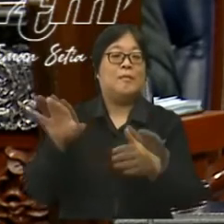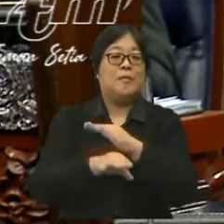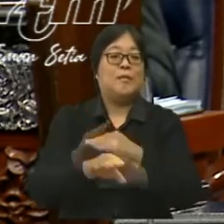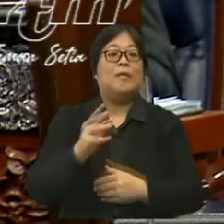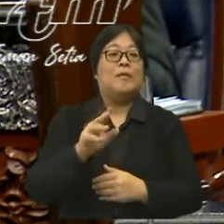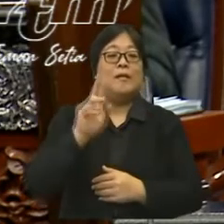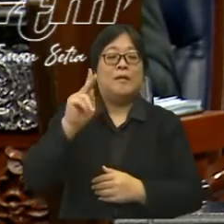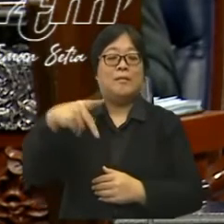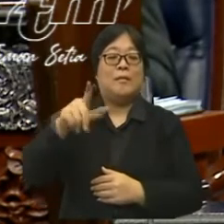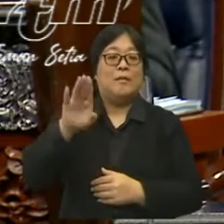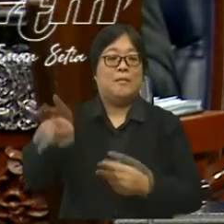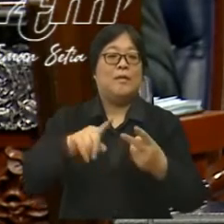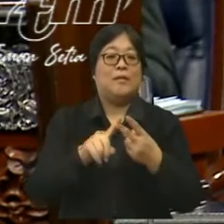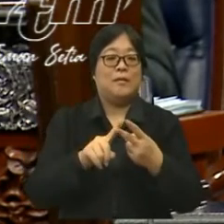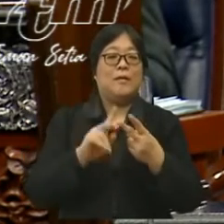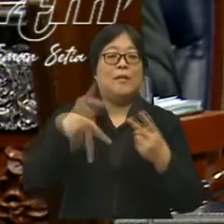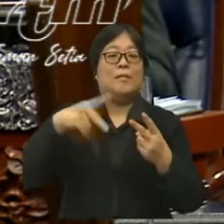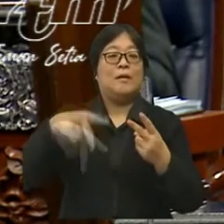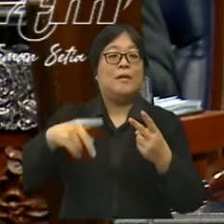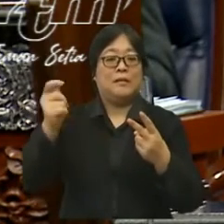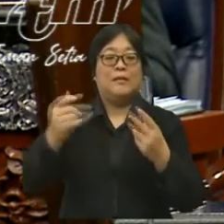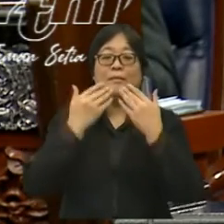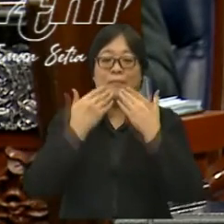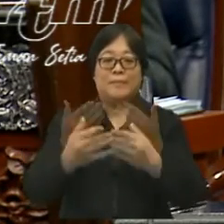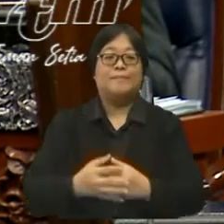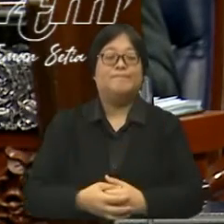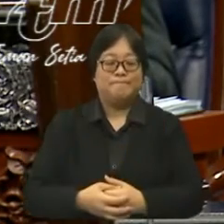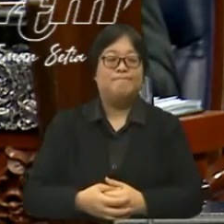oleh Kementerian Pembangunan Luar Bandar dan Kementerian Perumahan Kerajaan Tempatan. Terima kasih. Okay.